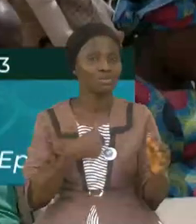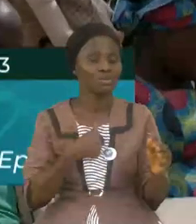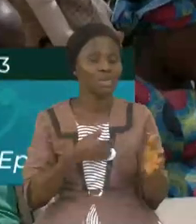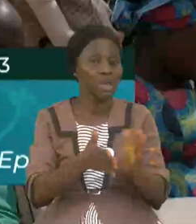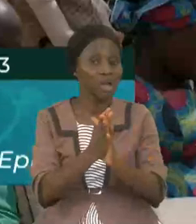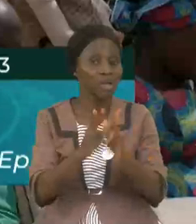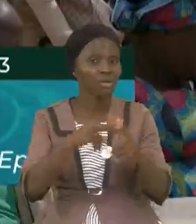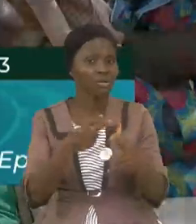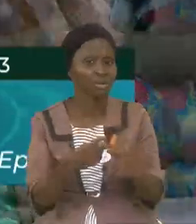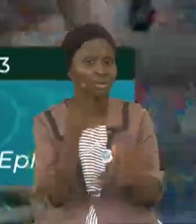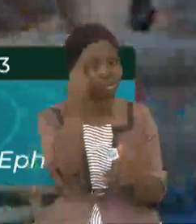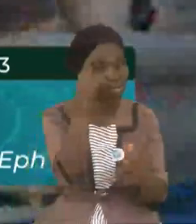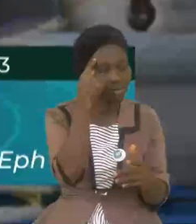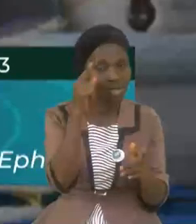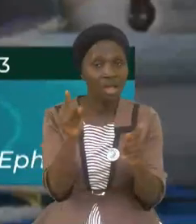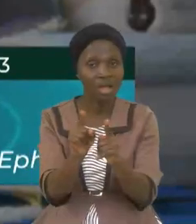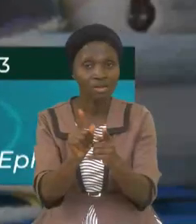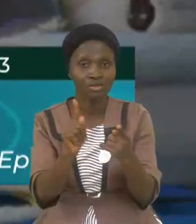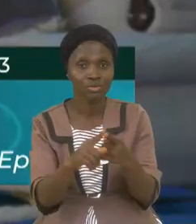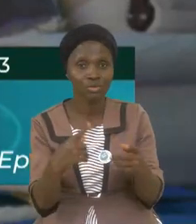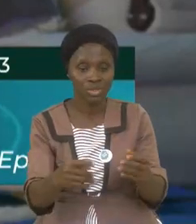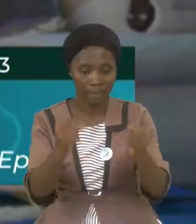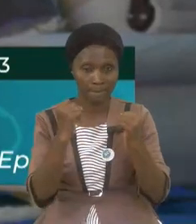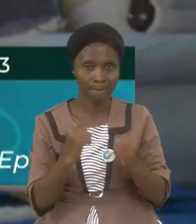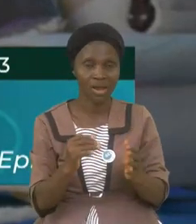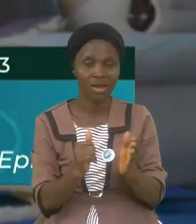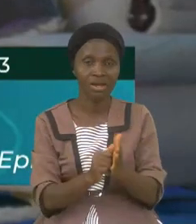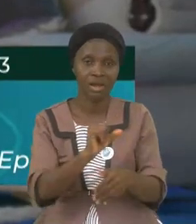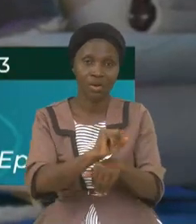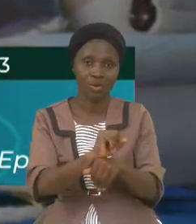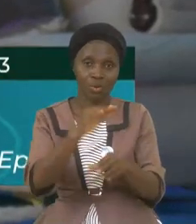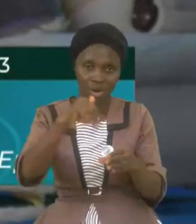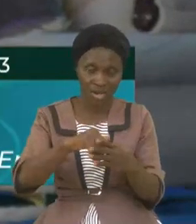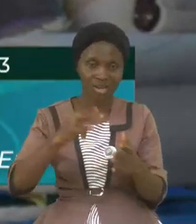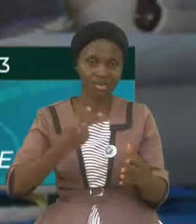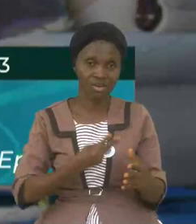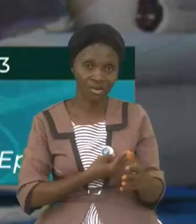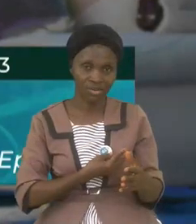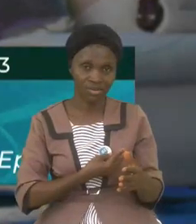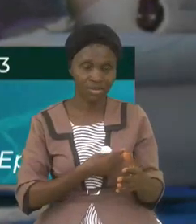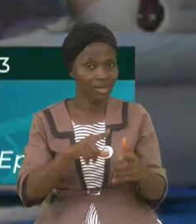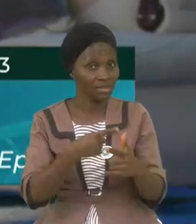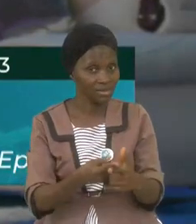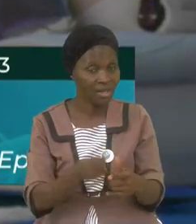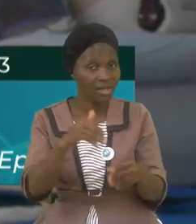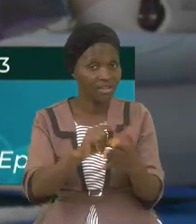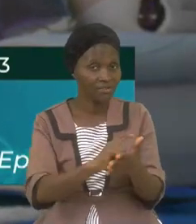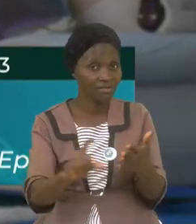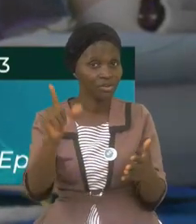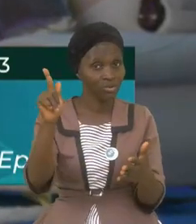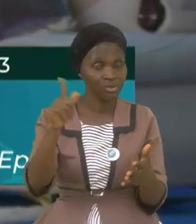à celui qui peut faire, par la puissance qui agit en nous, infiniment au-delà de tout ce que nous demandons